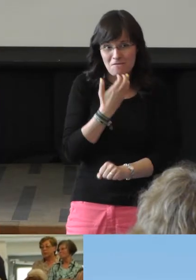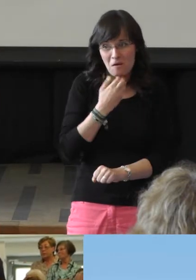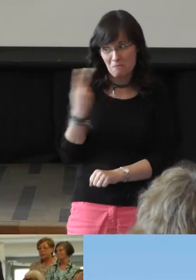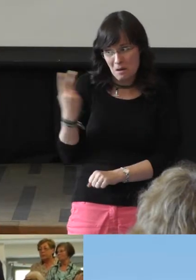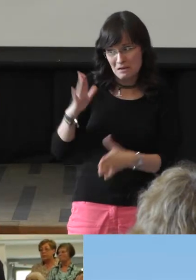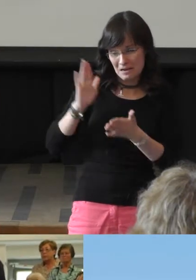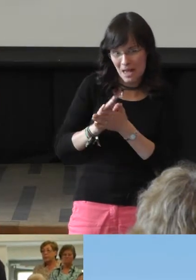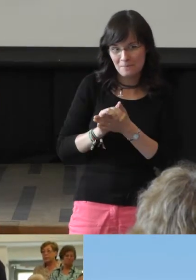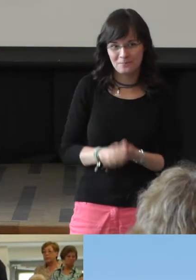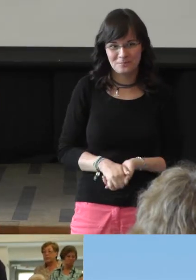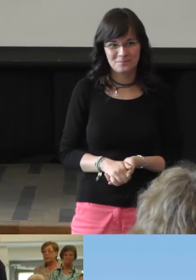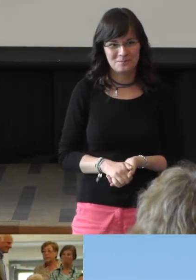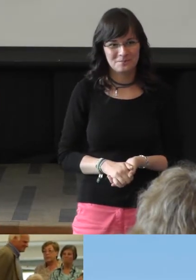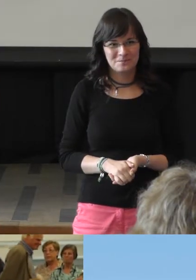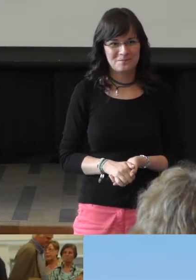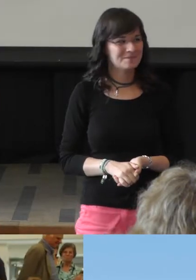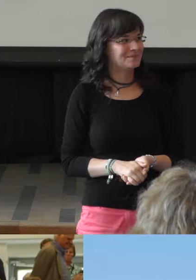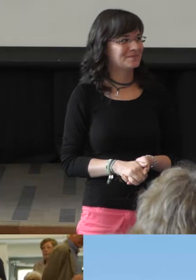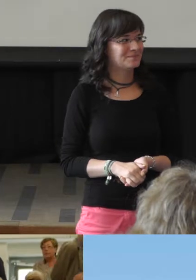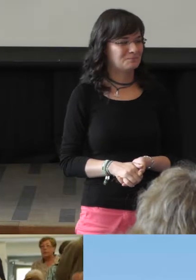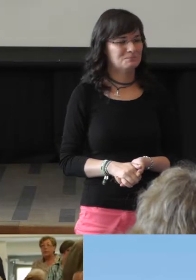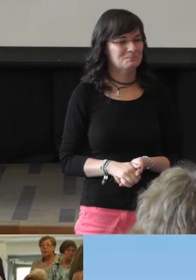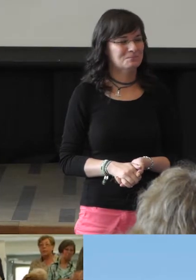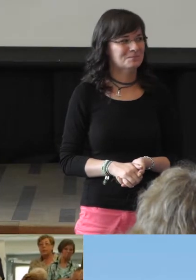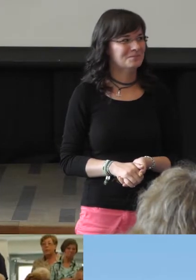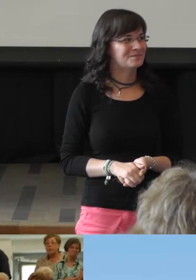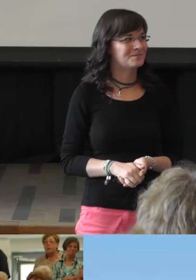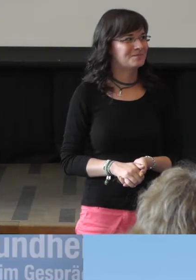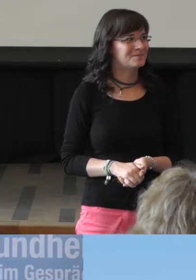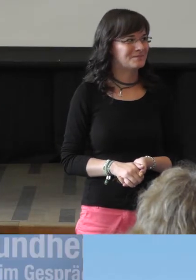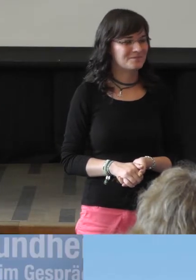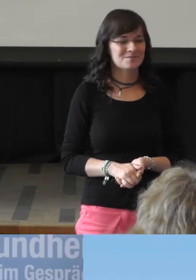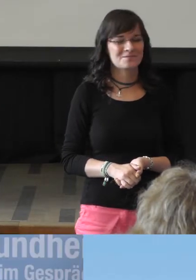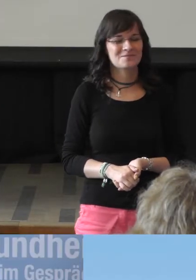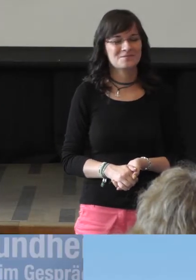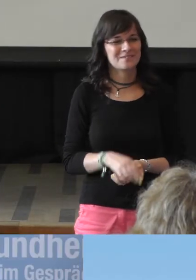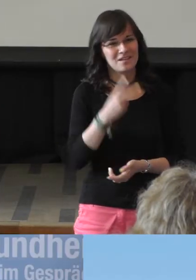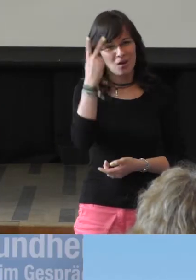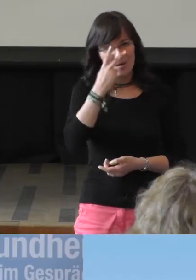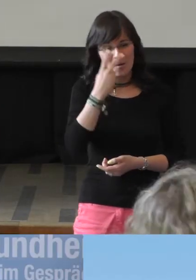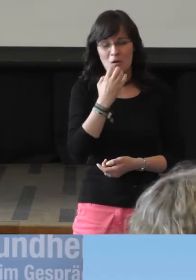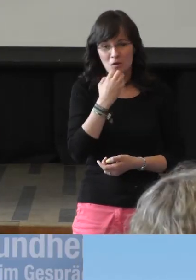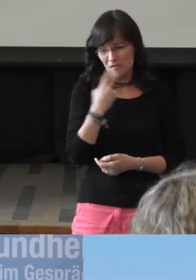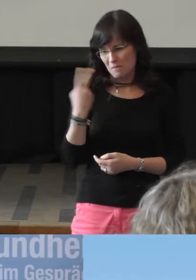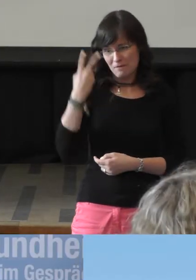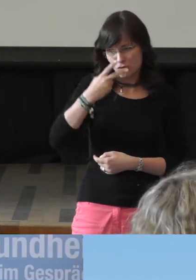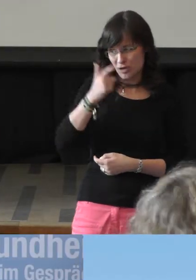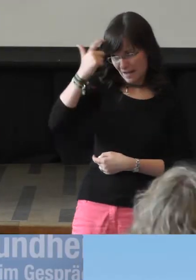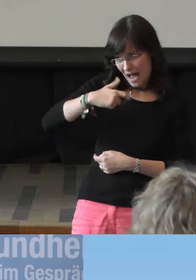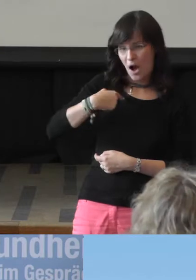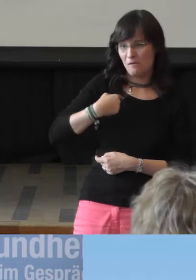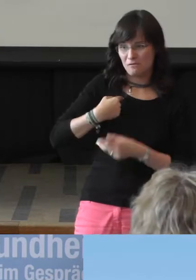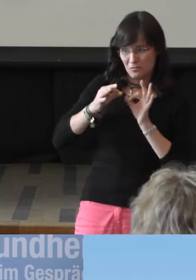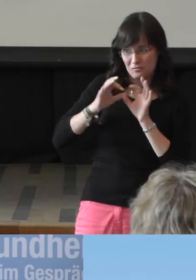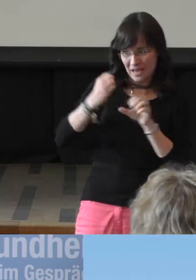ich einigermaßen verständlich spreche. Und dann